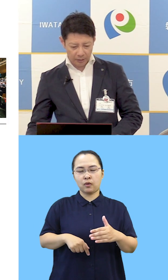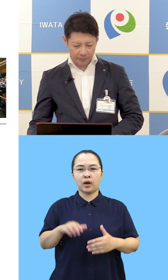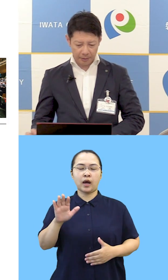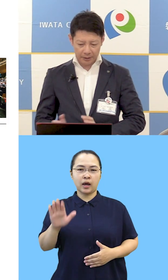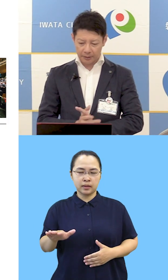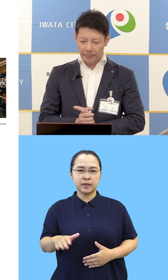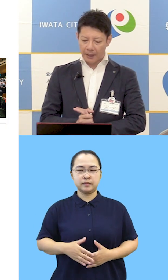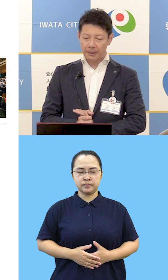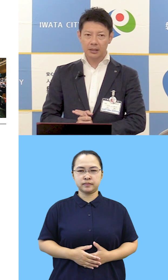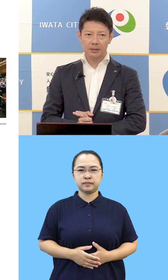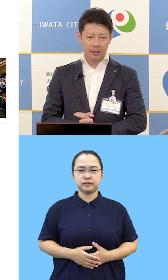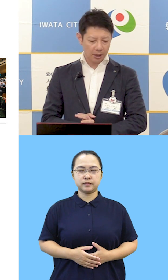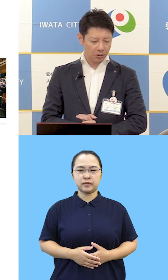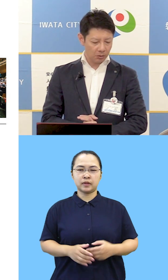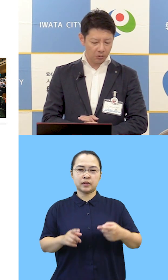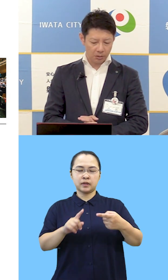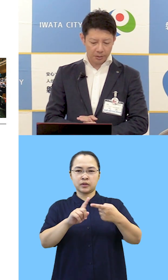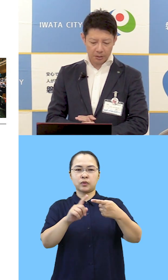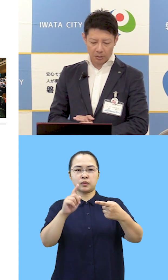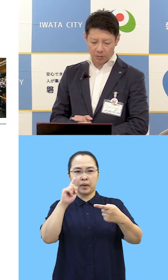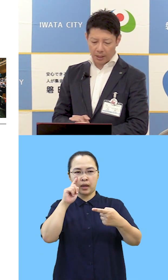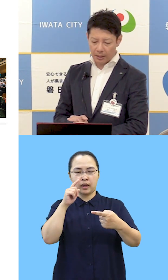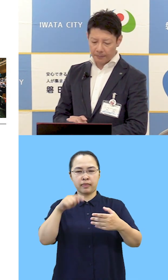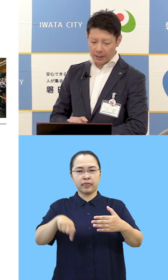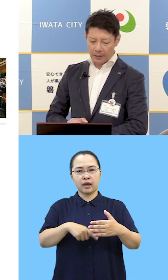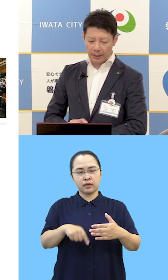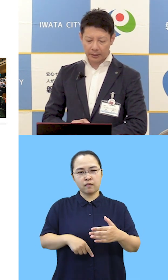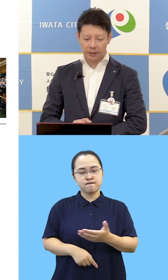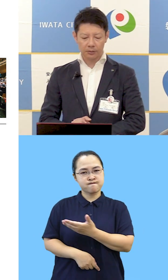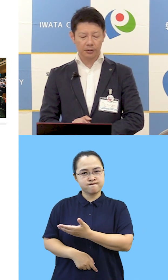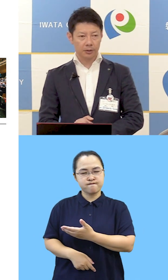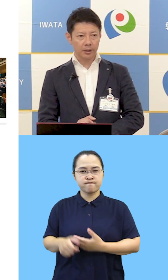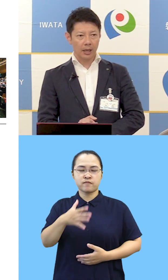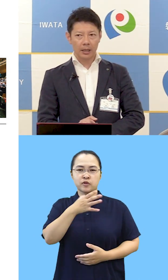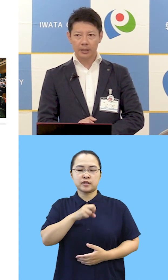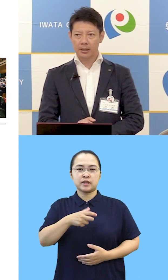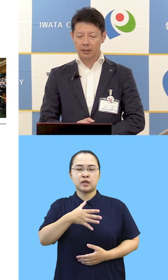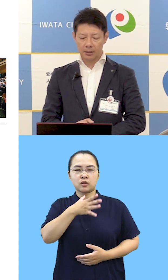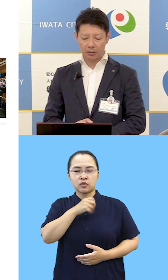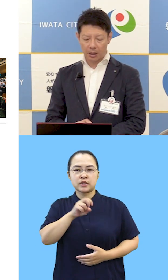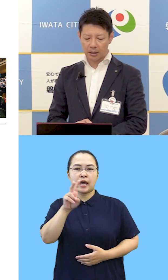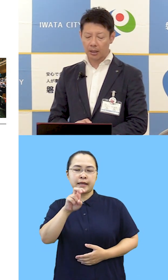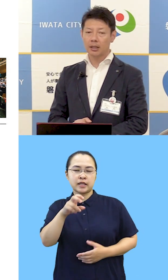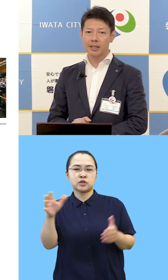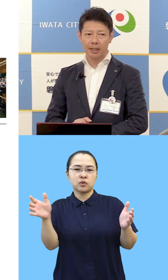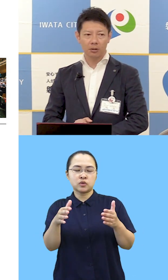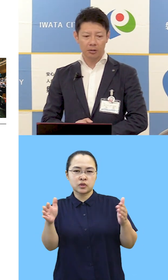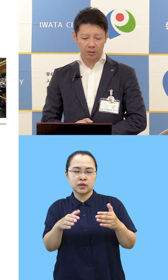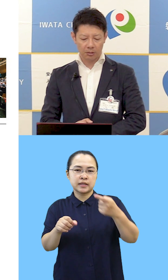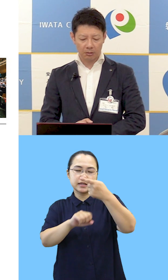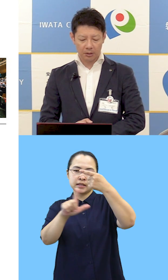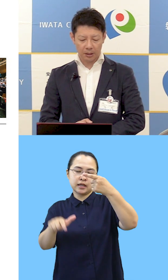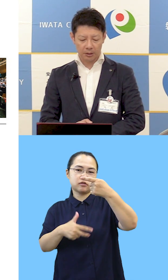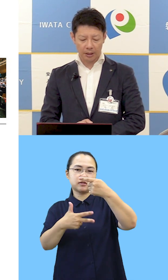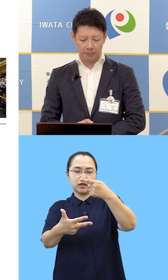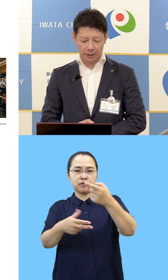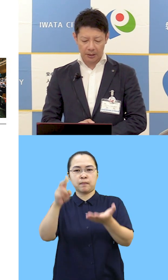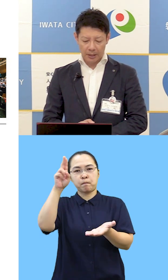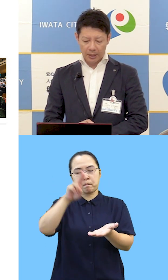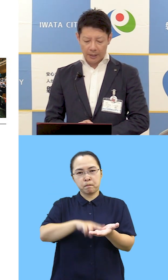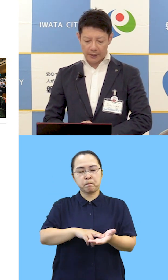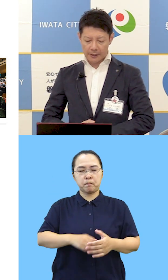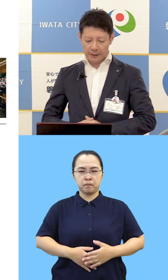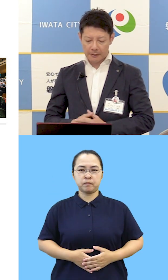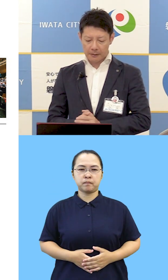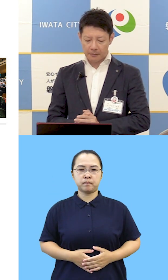入っていきたいと思います。まず一番最初の報告事項は、二十歳の集いが1月7日に決定したというところでございます